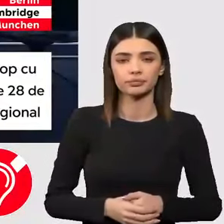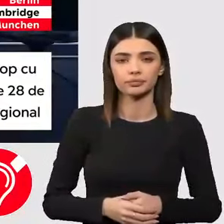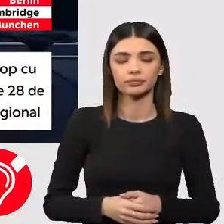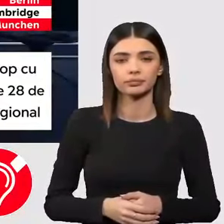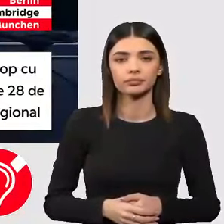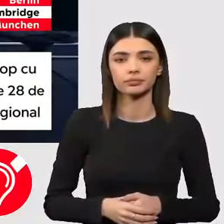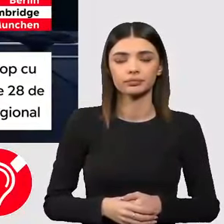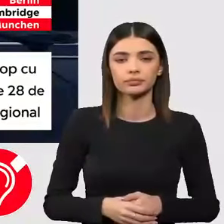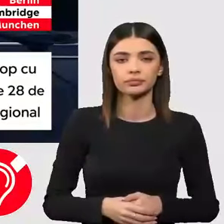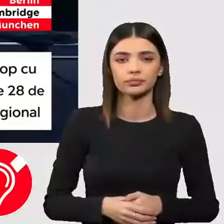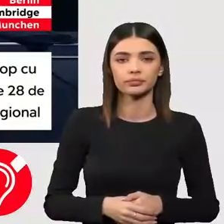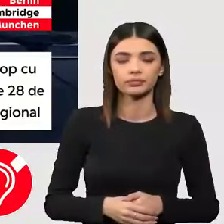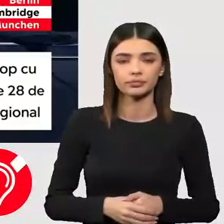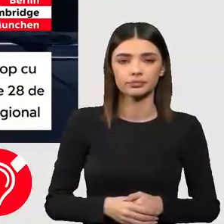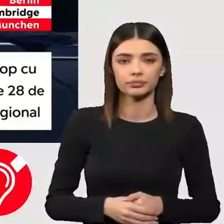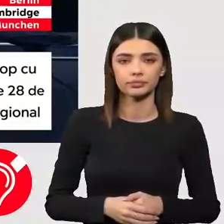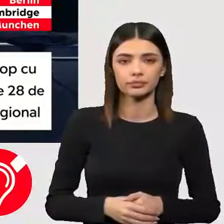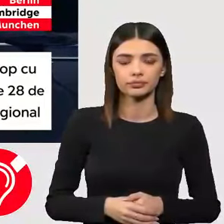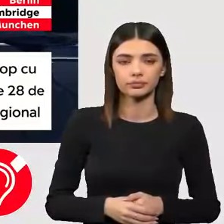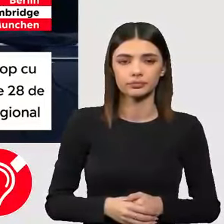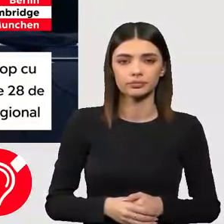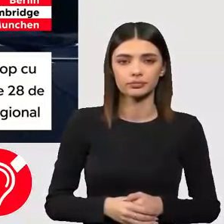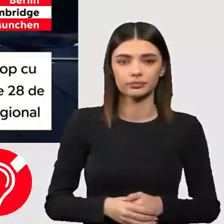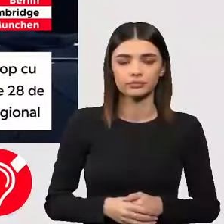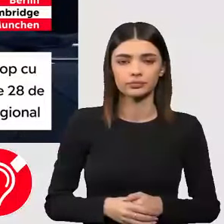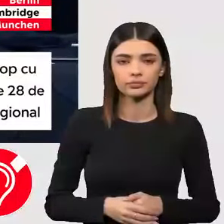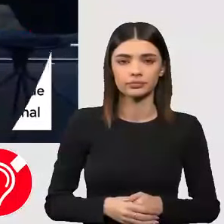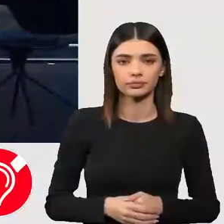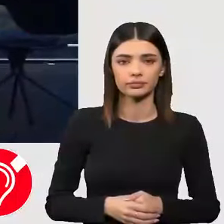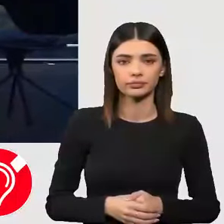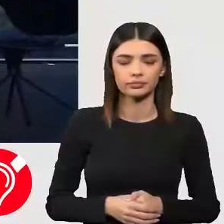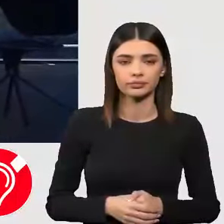numai vești bune. Mulțumesc mult pentru informații și pentru prezență. Mulțumesc!